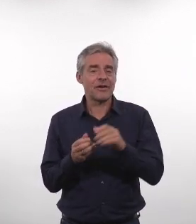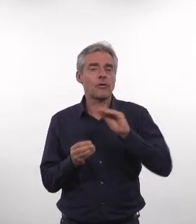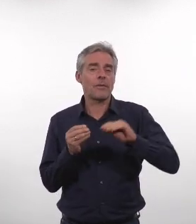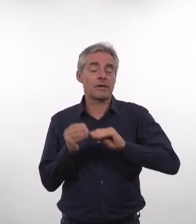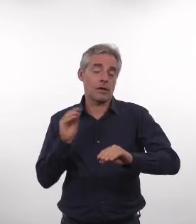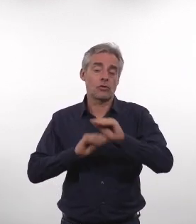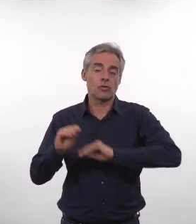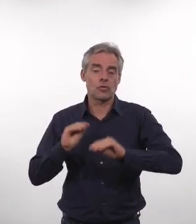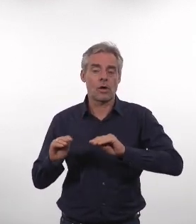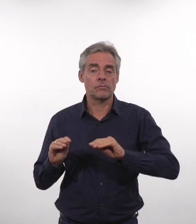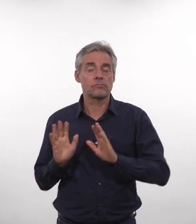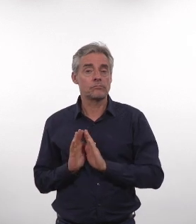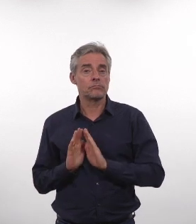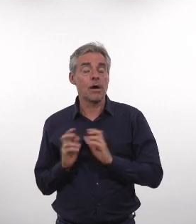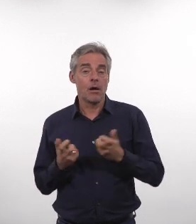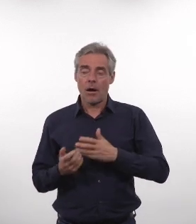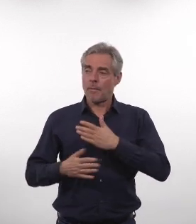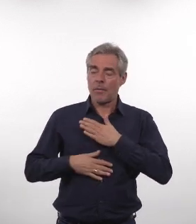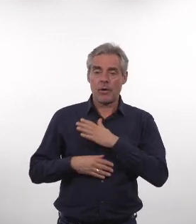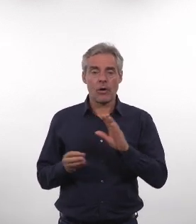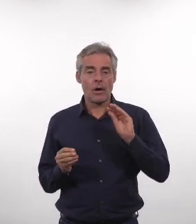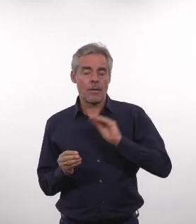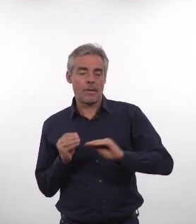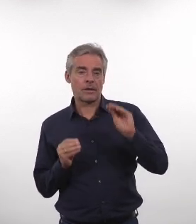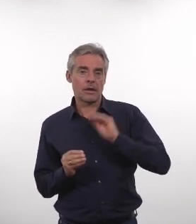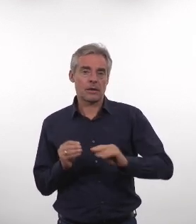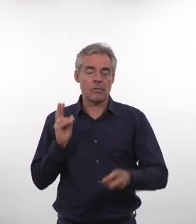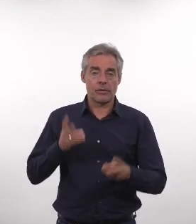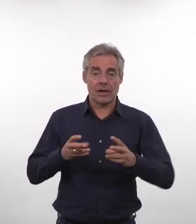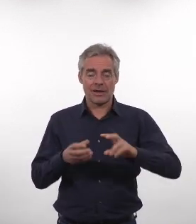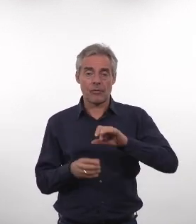Alors voilà, il faut pas avoir peur que le matériel puisse être